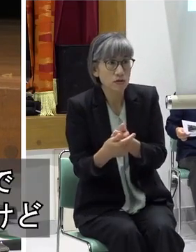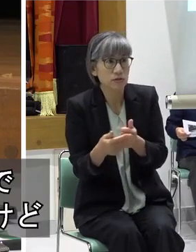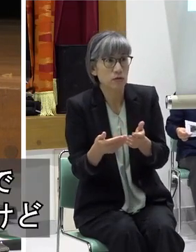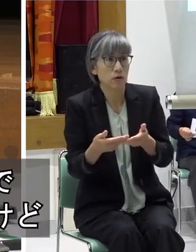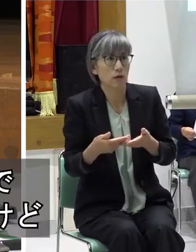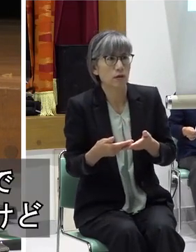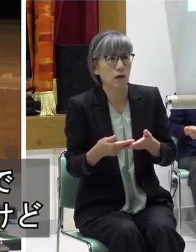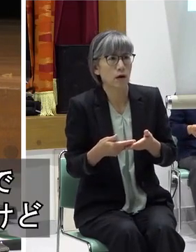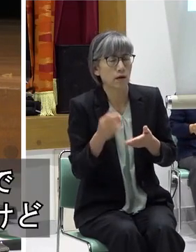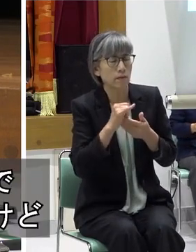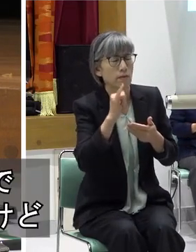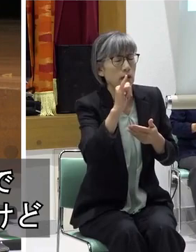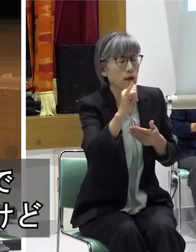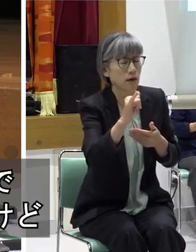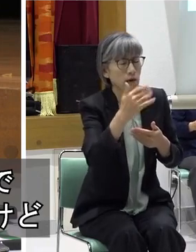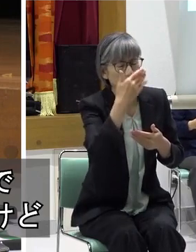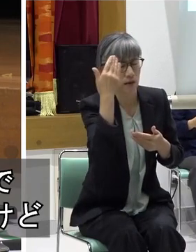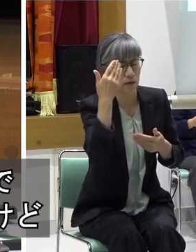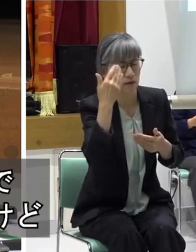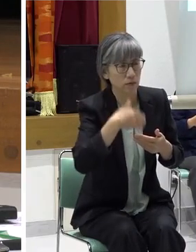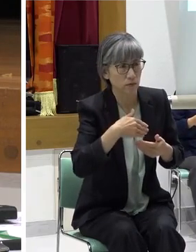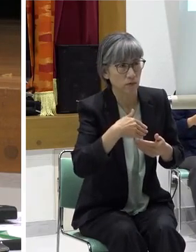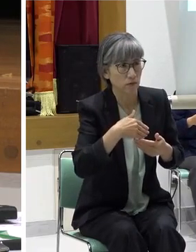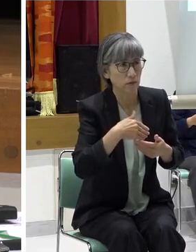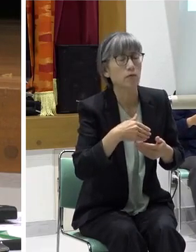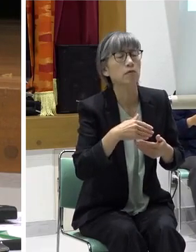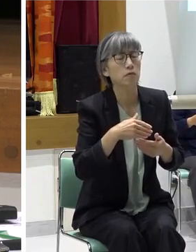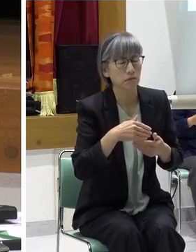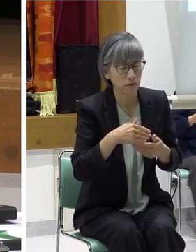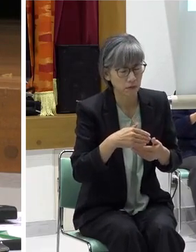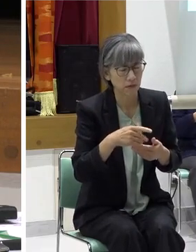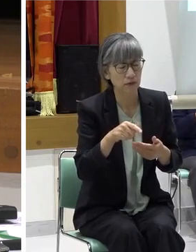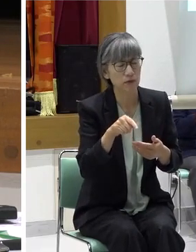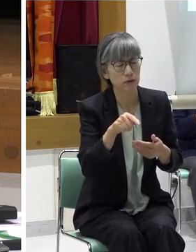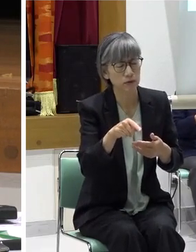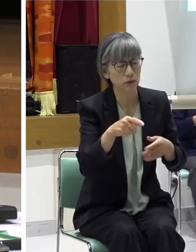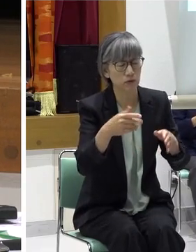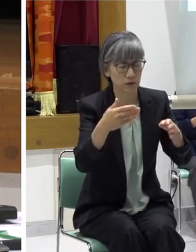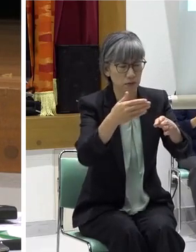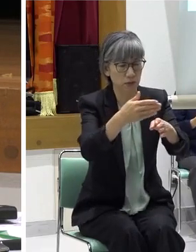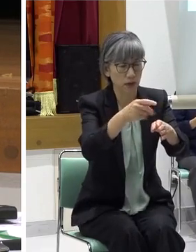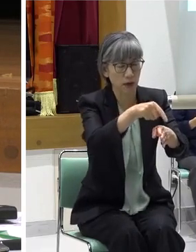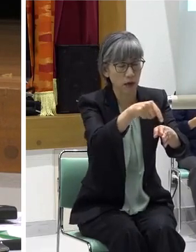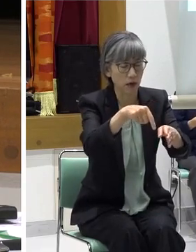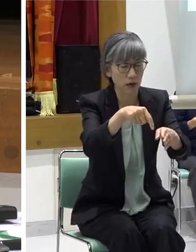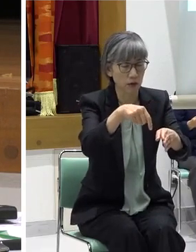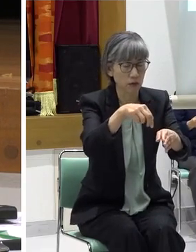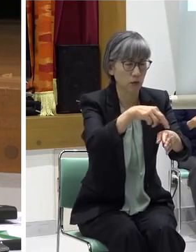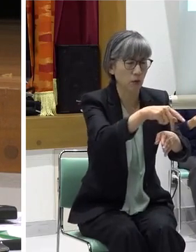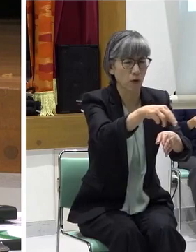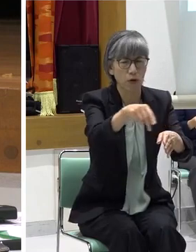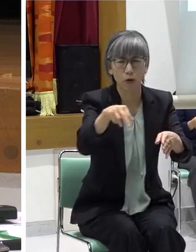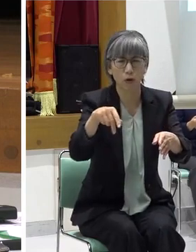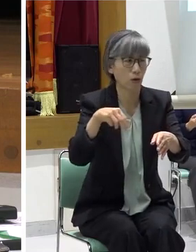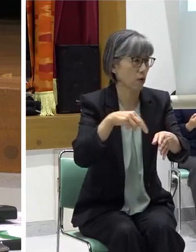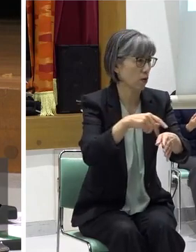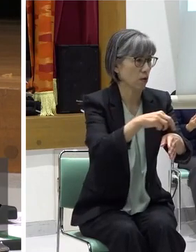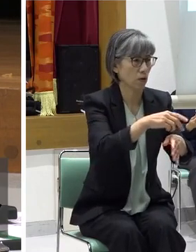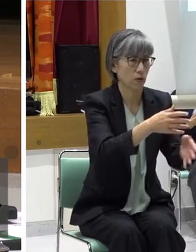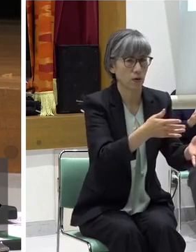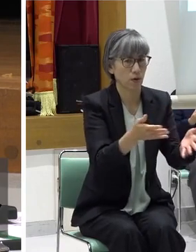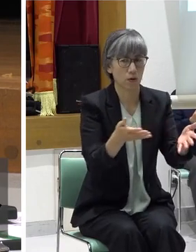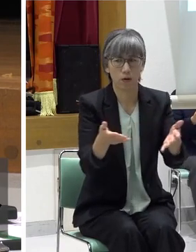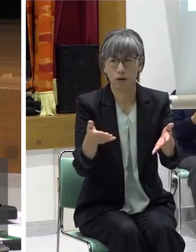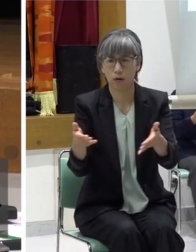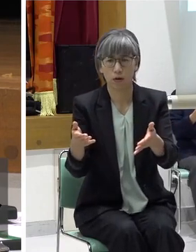ということで、すごく助かったな、というところがあるんですけど、本当にそういったところで、知的な障害のある方、いろんなところ、